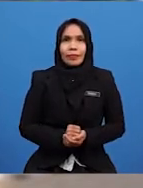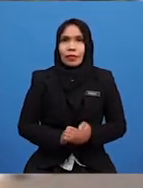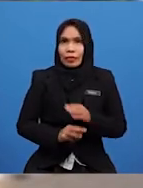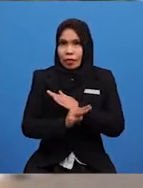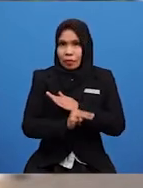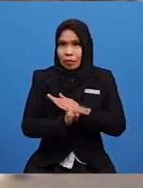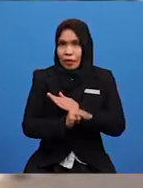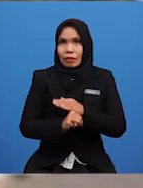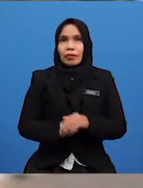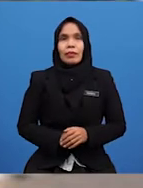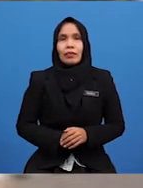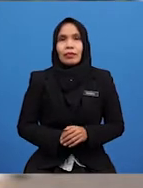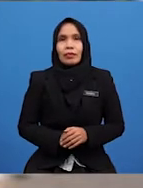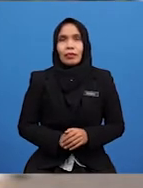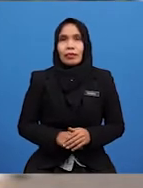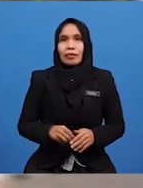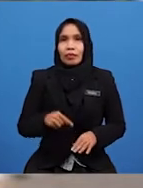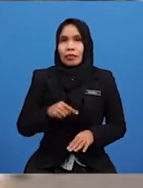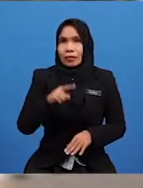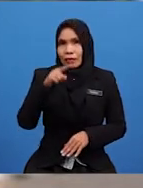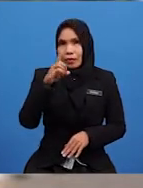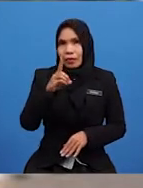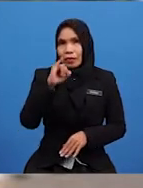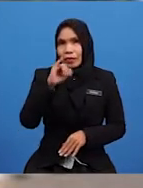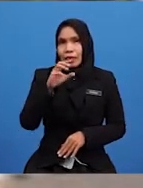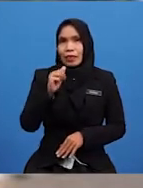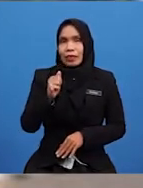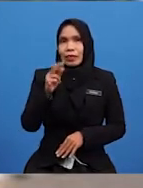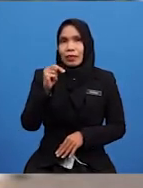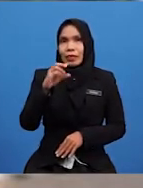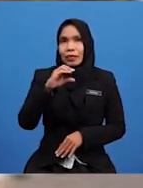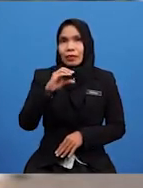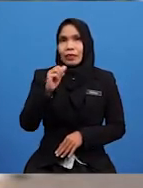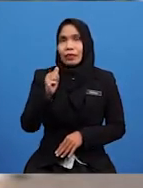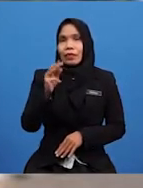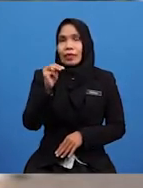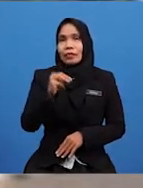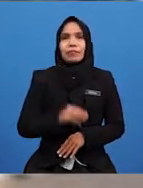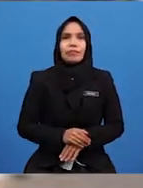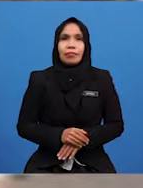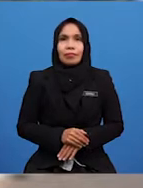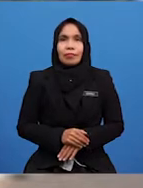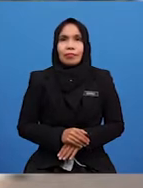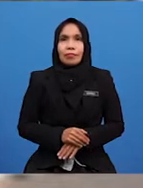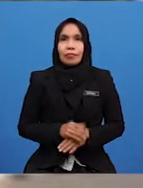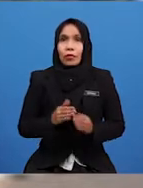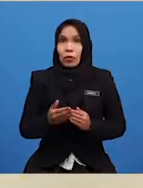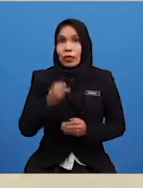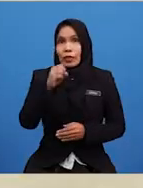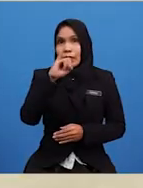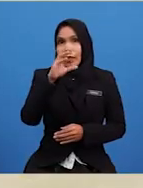Manakala Melaka diancam oleh Siam semasa pemerintah Parameswara dan Sultan Muzaffar